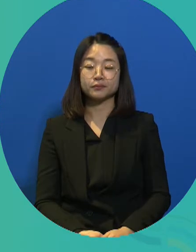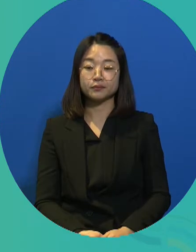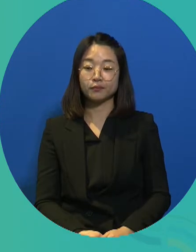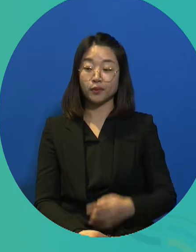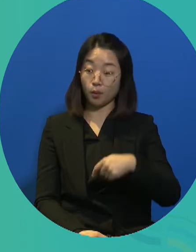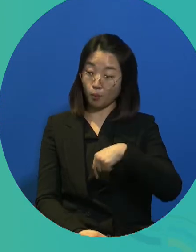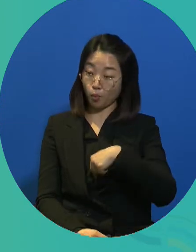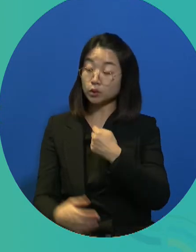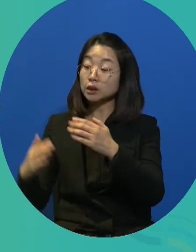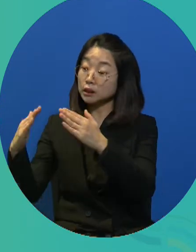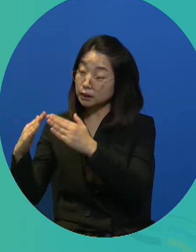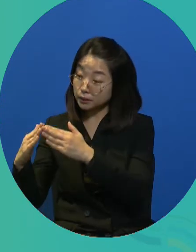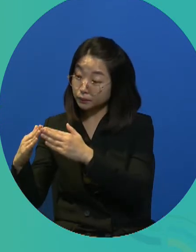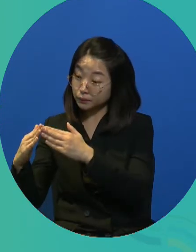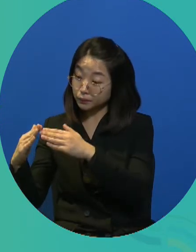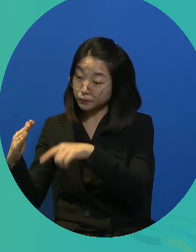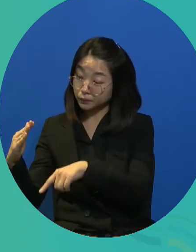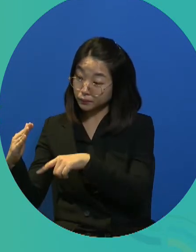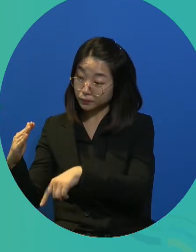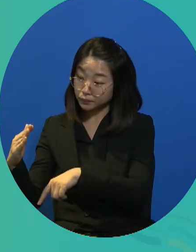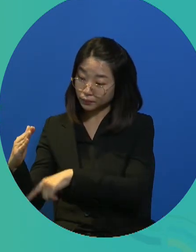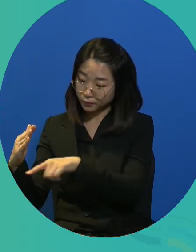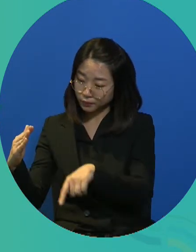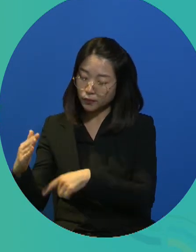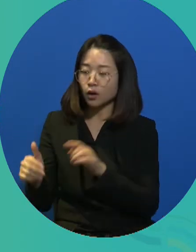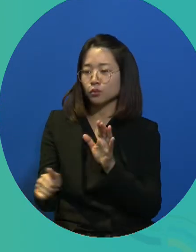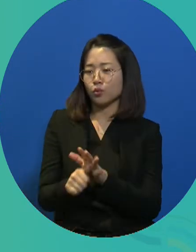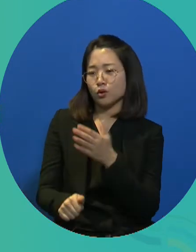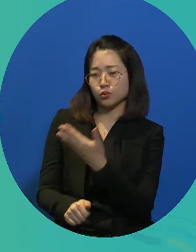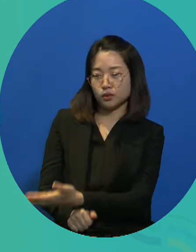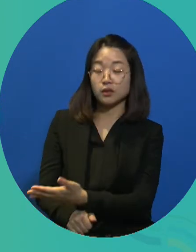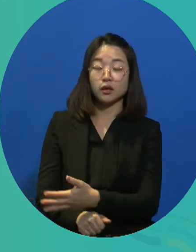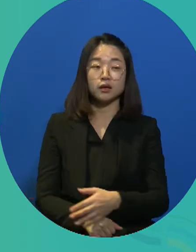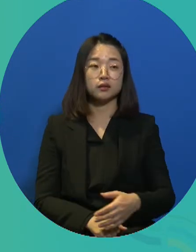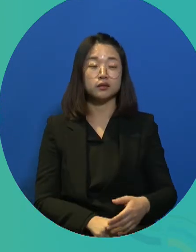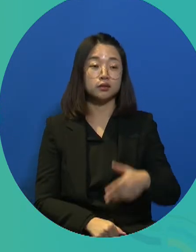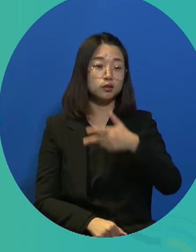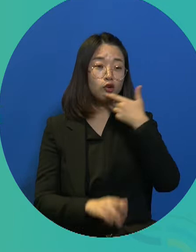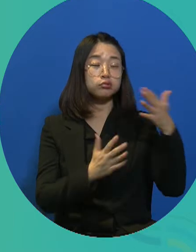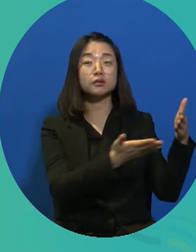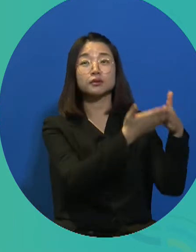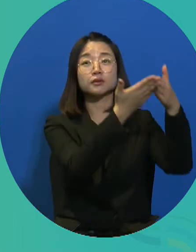본인들의 주택에서의 시설화를 도모를 해야 된다라는 얘기를 했었던 것입니다.